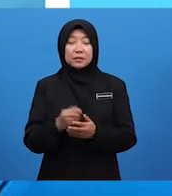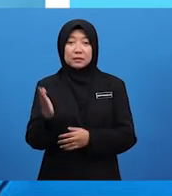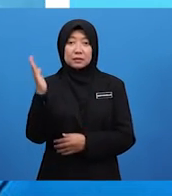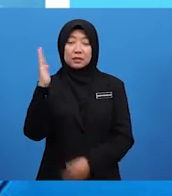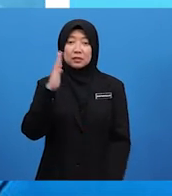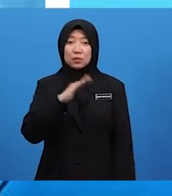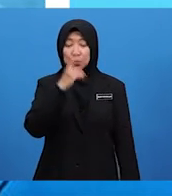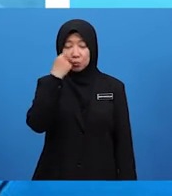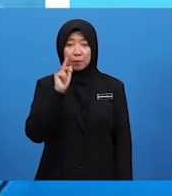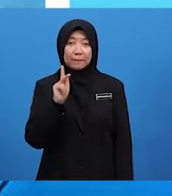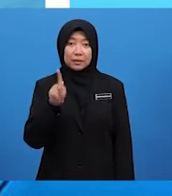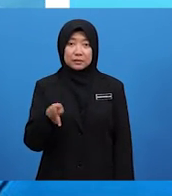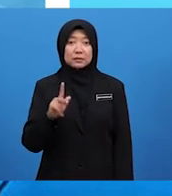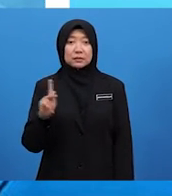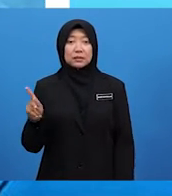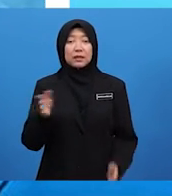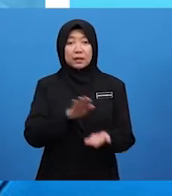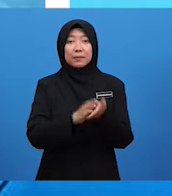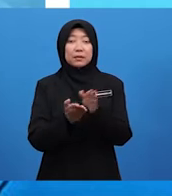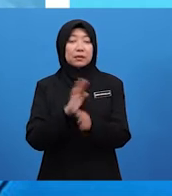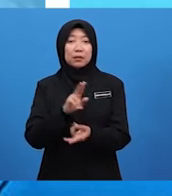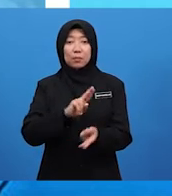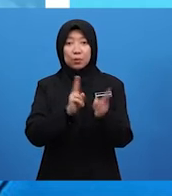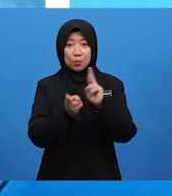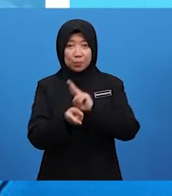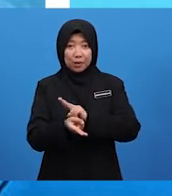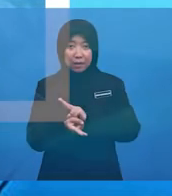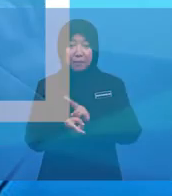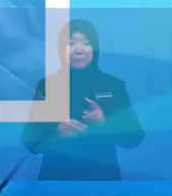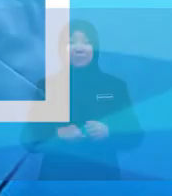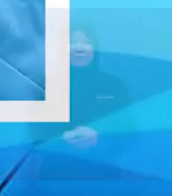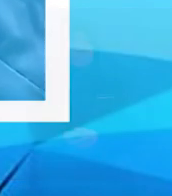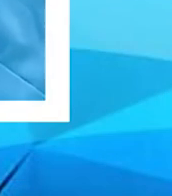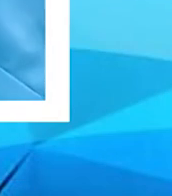bagi memastikan lipatan tidak berubah.